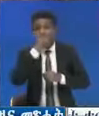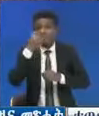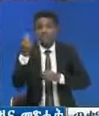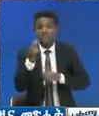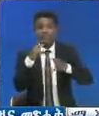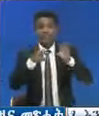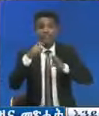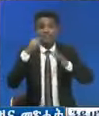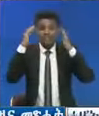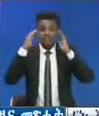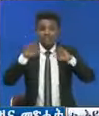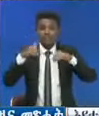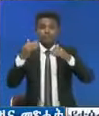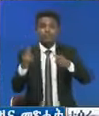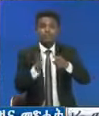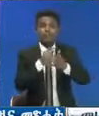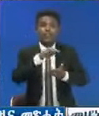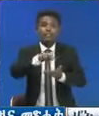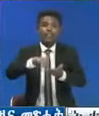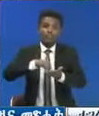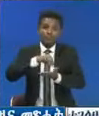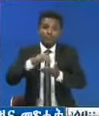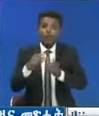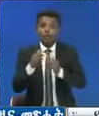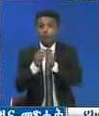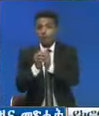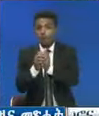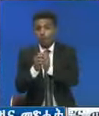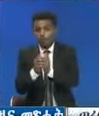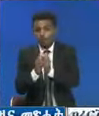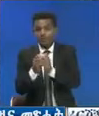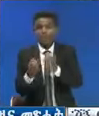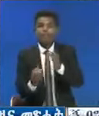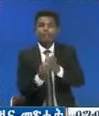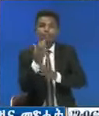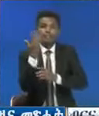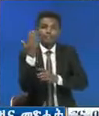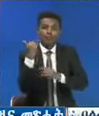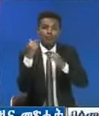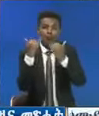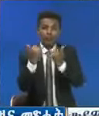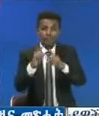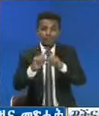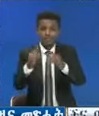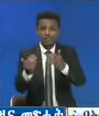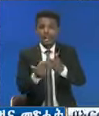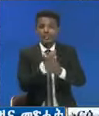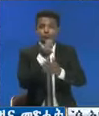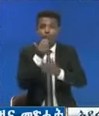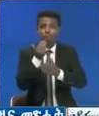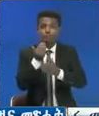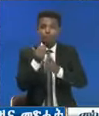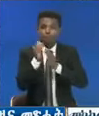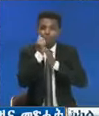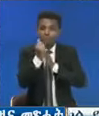ተስፋ ጥለዋል። መጀመሪያ ጤፍም የሆነ በቆሎም እያመረትን እኔ ነበር። አሁን ግን ያው በአዲሱ መምሪያና